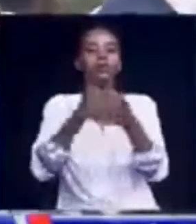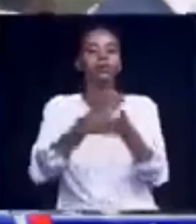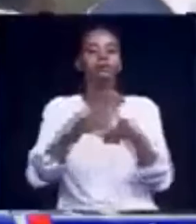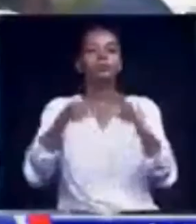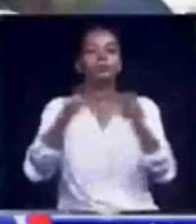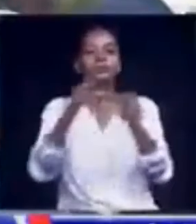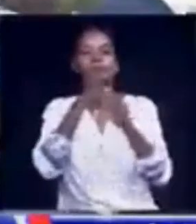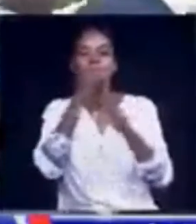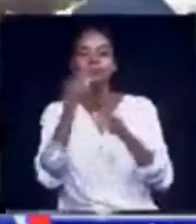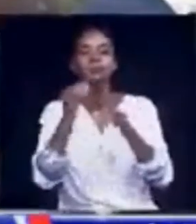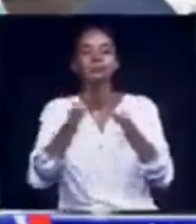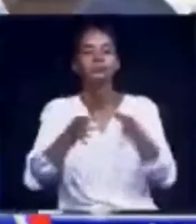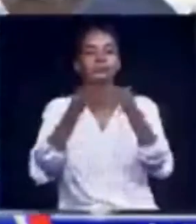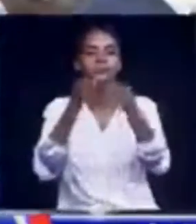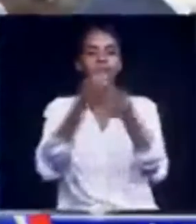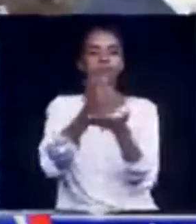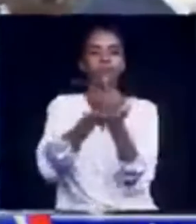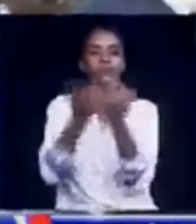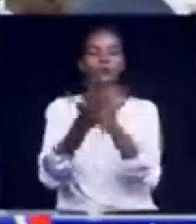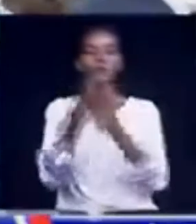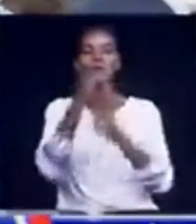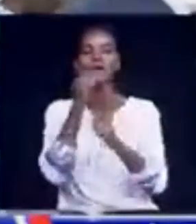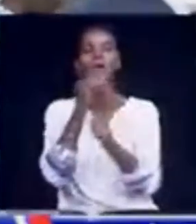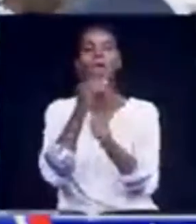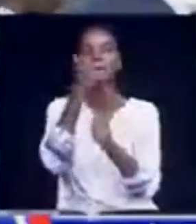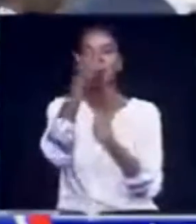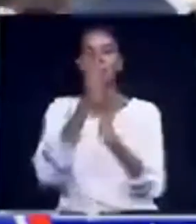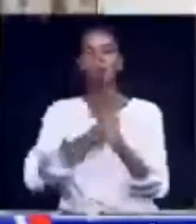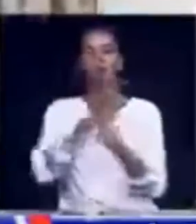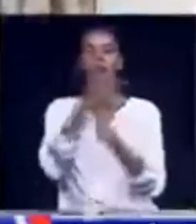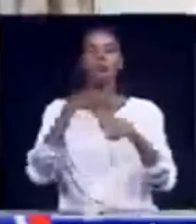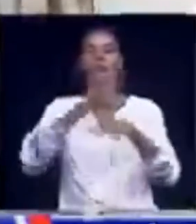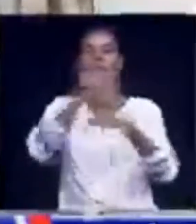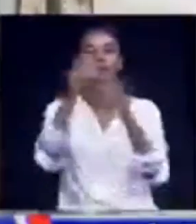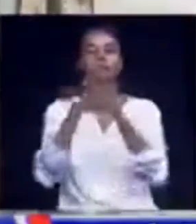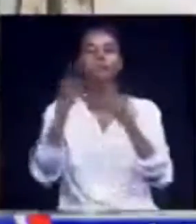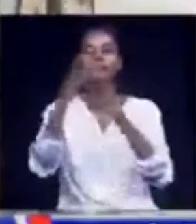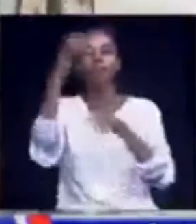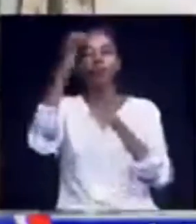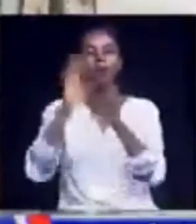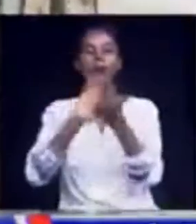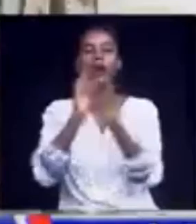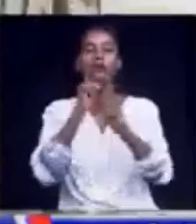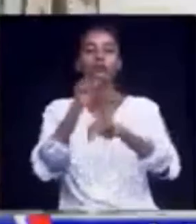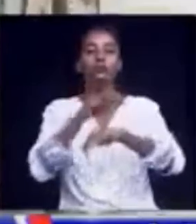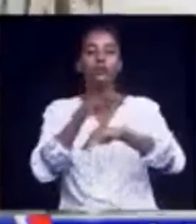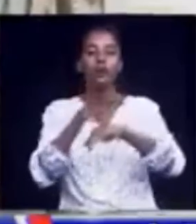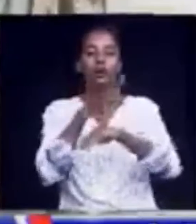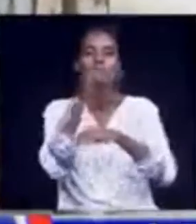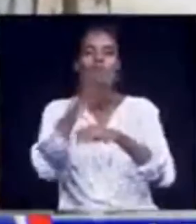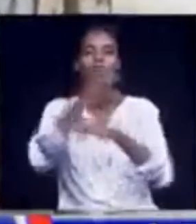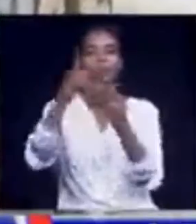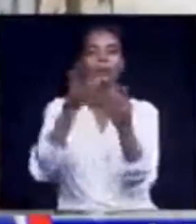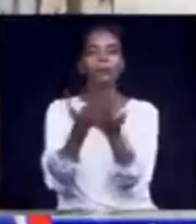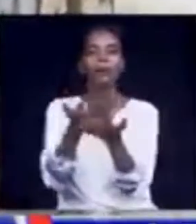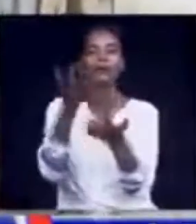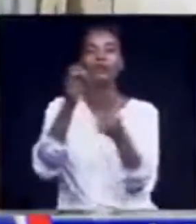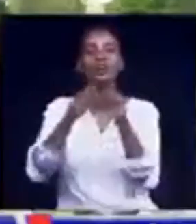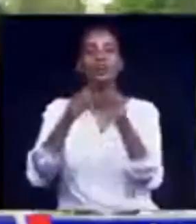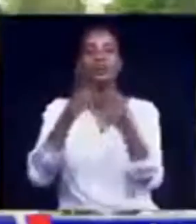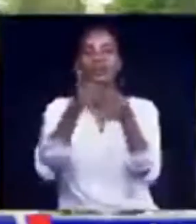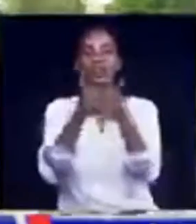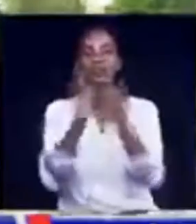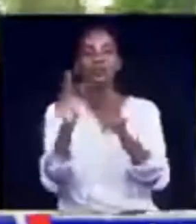እንደ ሀገር ለተላለፈው የመረዳዳትና የመተባበር ጥሪ መላው ሕብረተሰብ፣ መንግስታዊ ያልሆኑ ተቋማትና የግሉ ባለሀብቶች የወገን